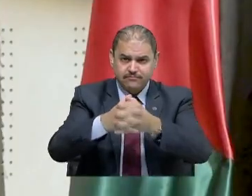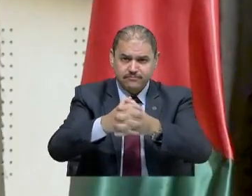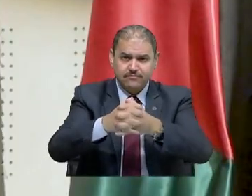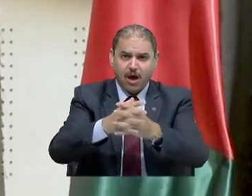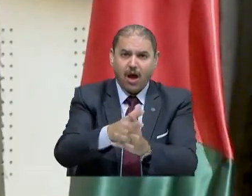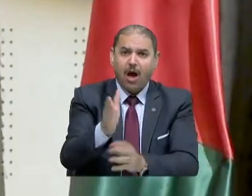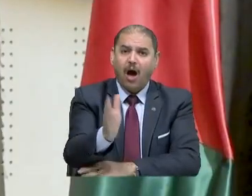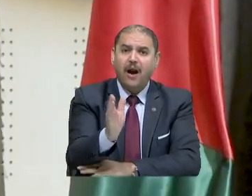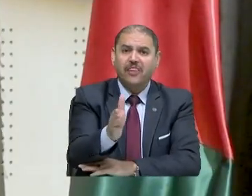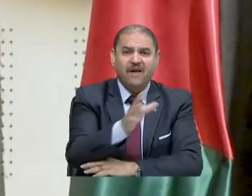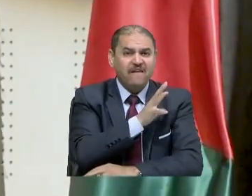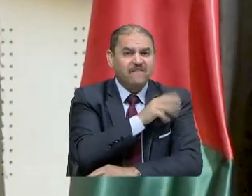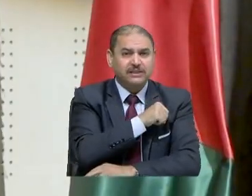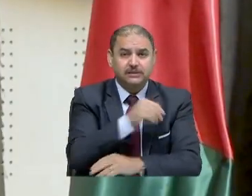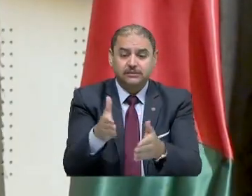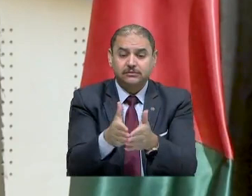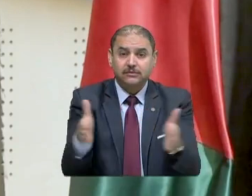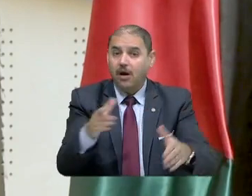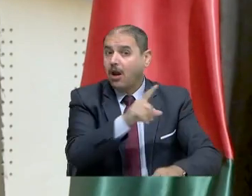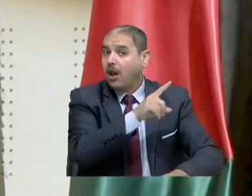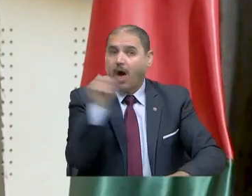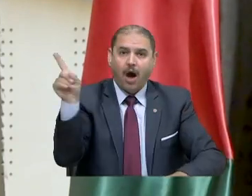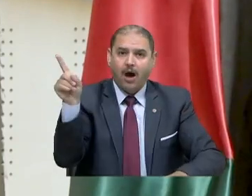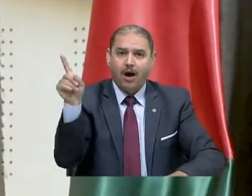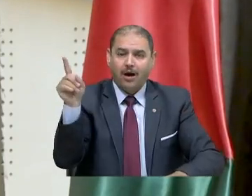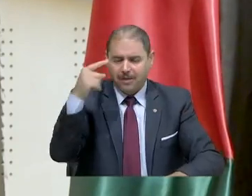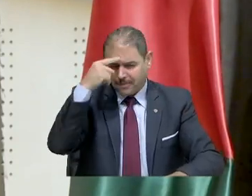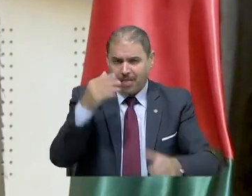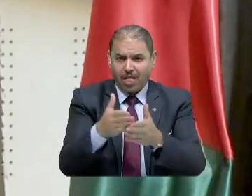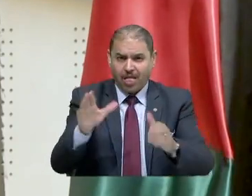وأن غزة يجب ألا تكون منفصلة عن باقي الأراضي الفلسطينية.